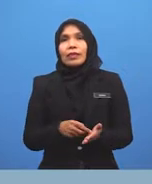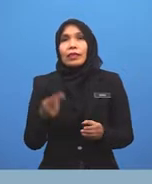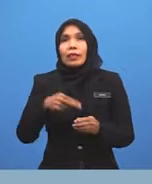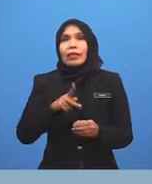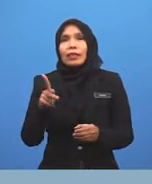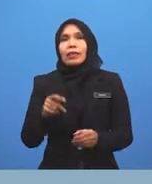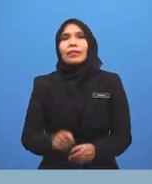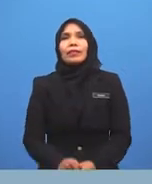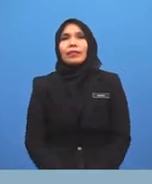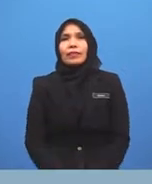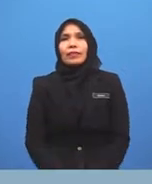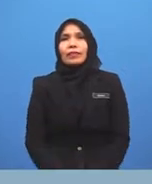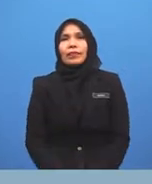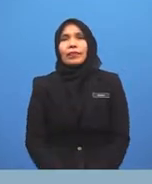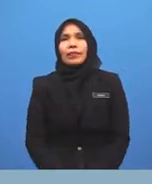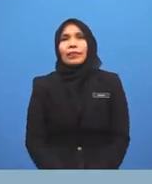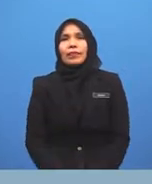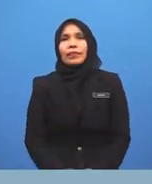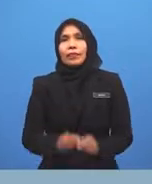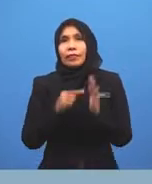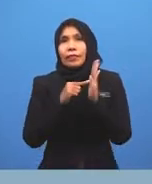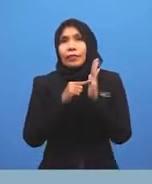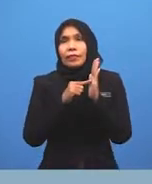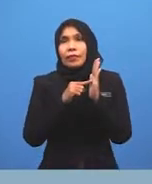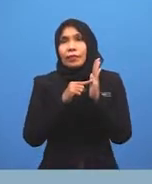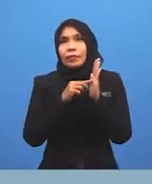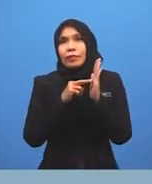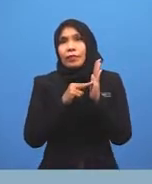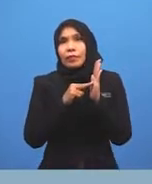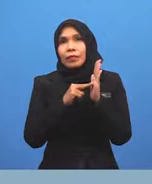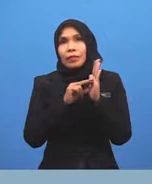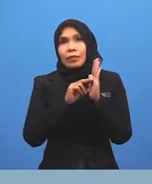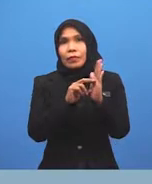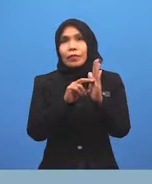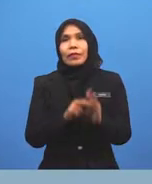Paparan ini menunjukkan struktur penjana arus ulang-alik.